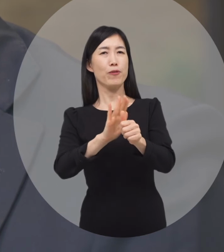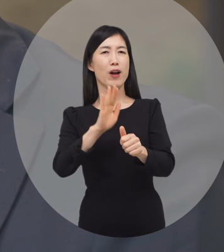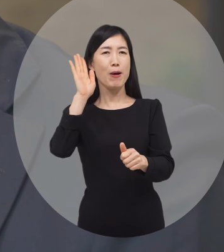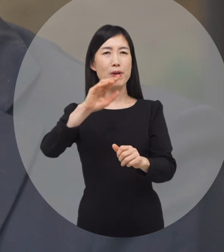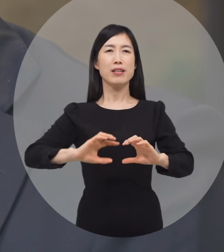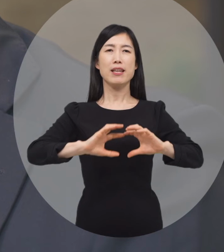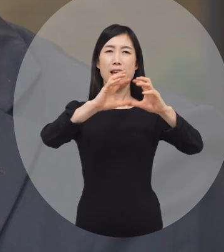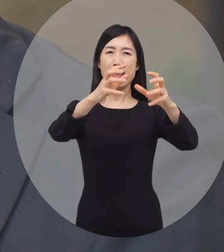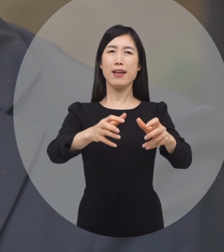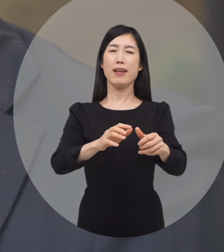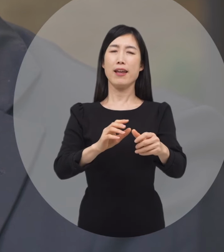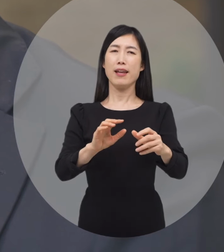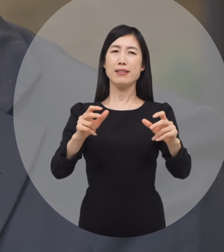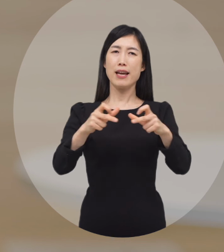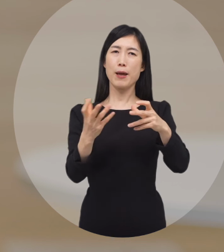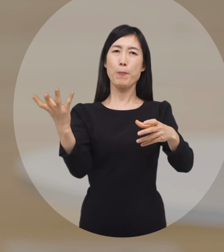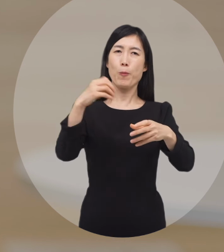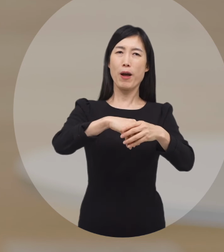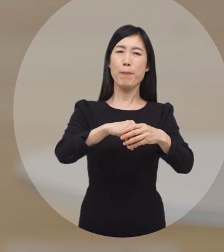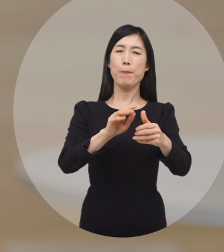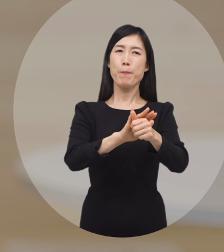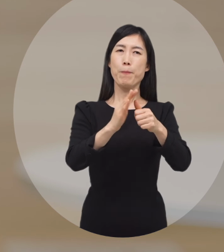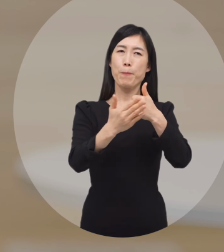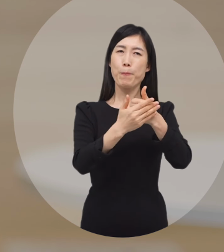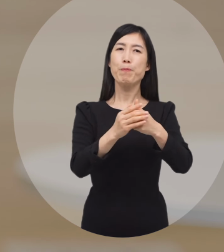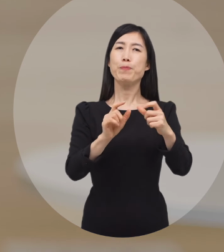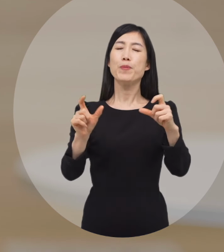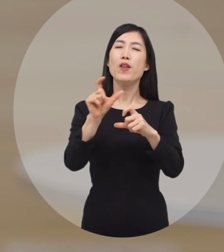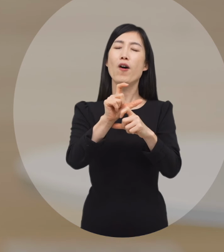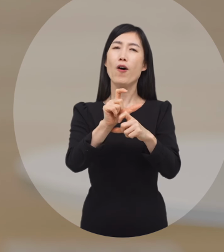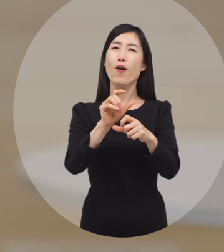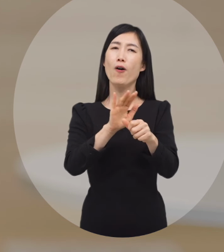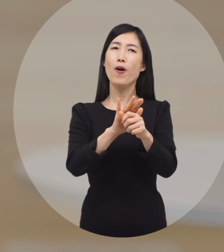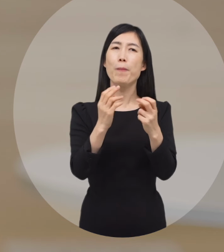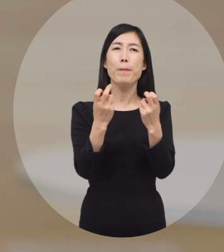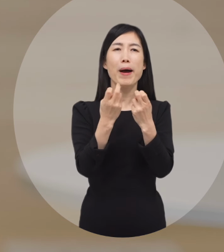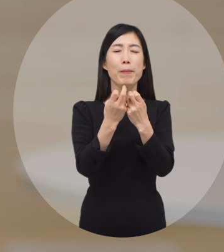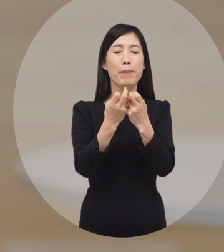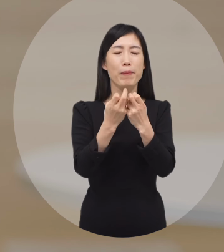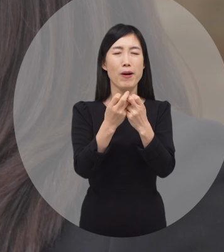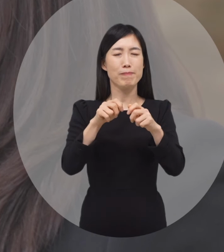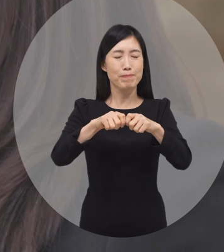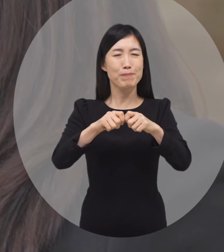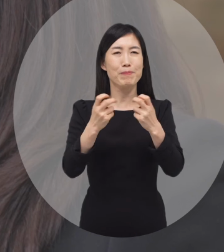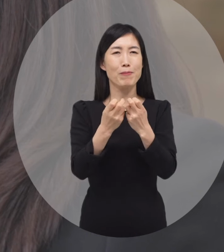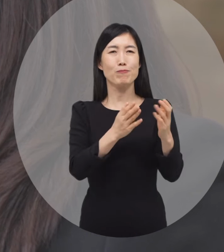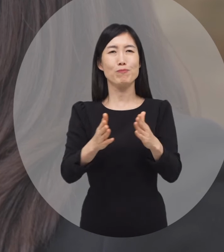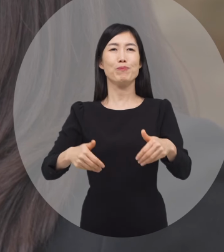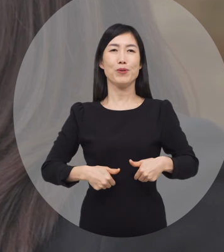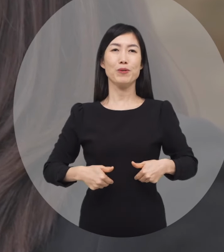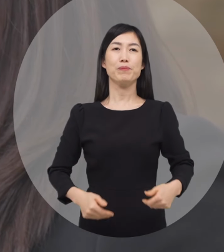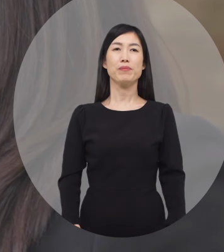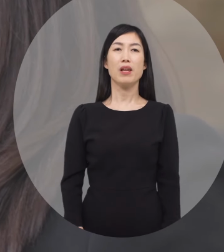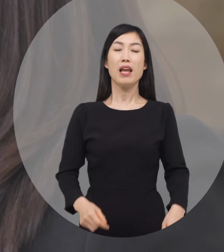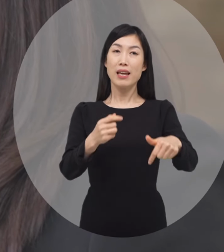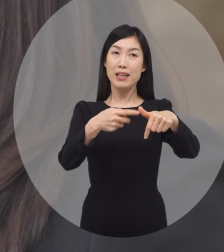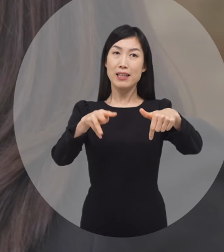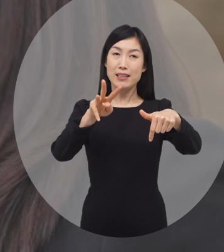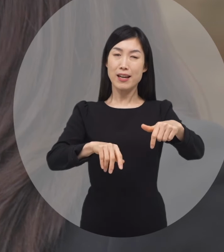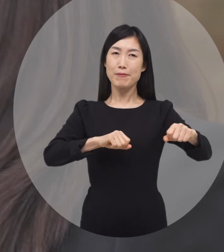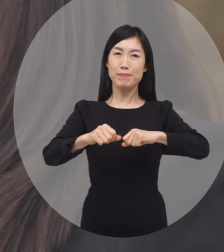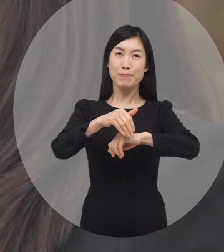포괄적인 국제개발 협력 생태계 조성에 보다 더 효과적으로 기여할 수 있는 방안을 마련할 필요가 있다고 보여집니다. 인천전략을 지난 10년간